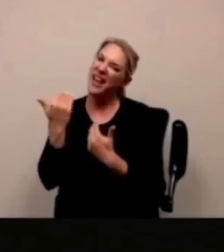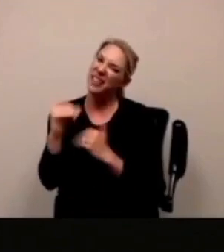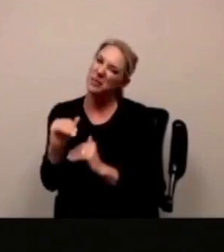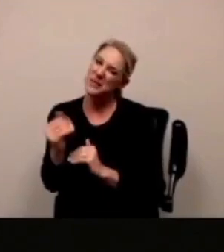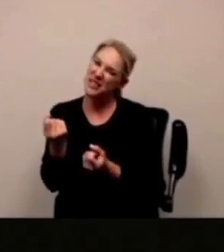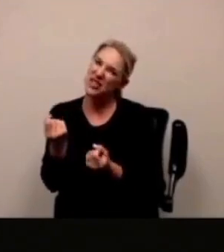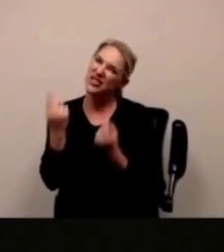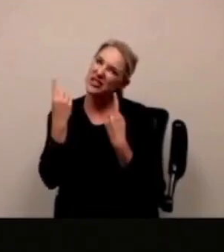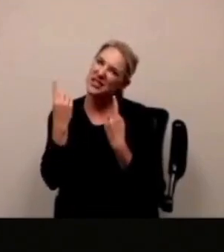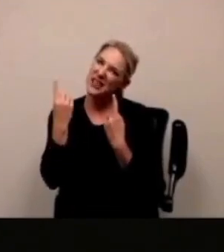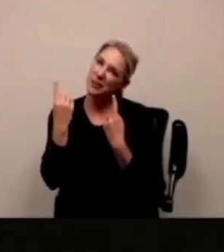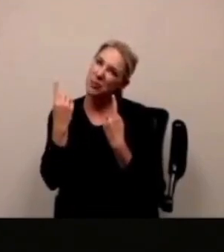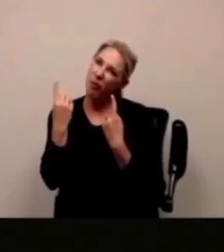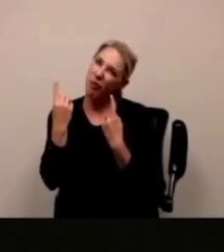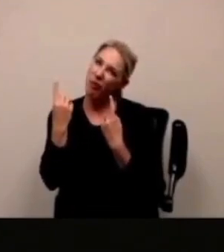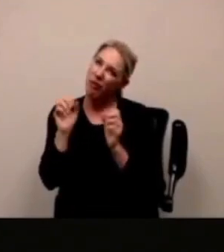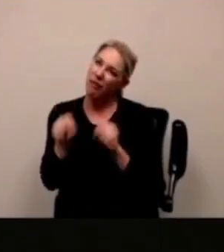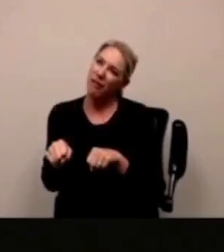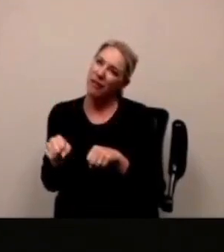ます